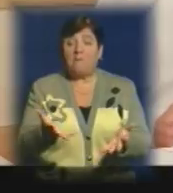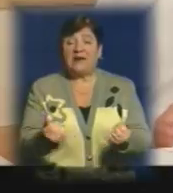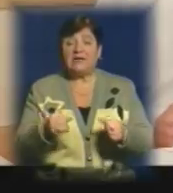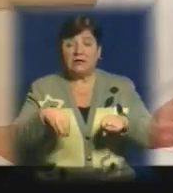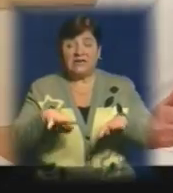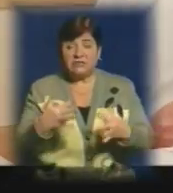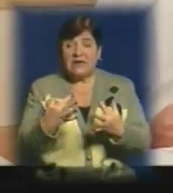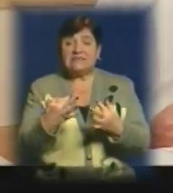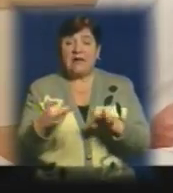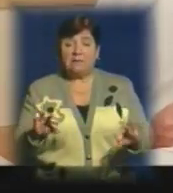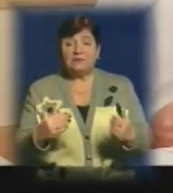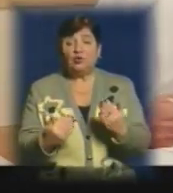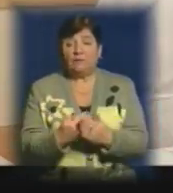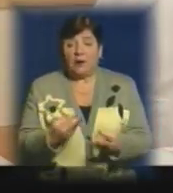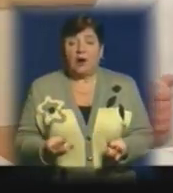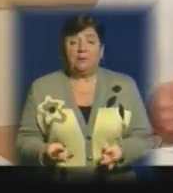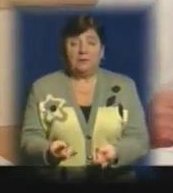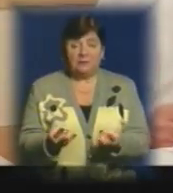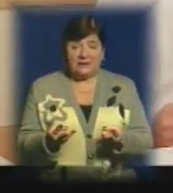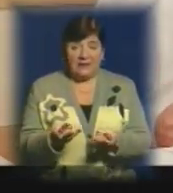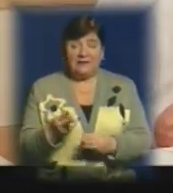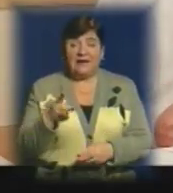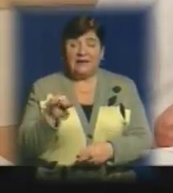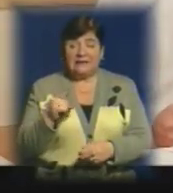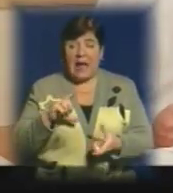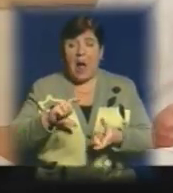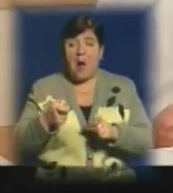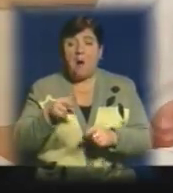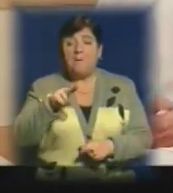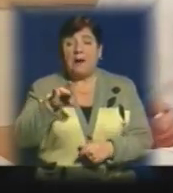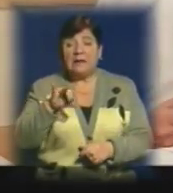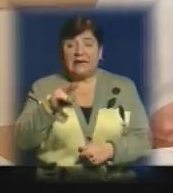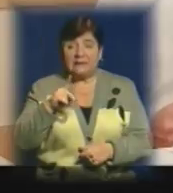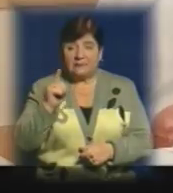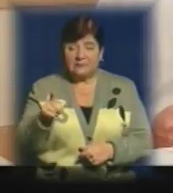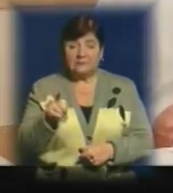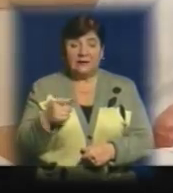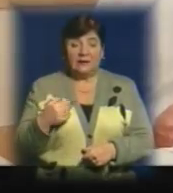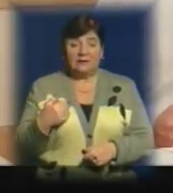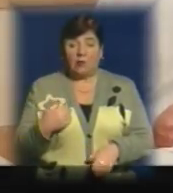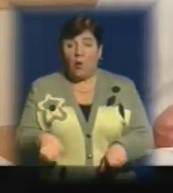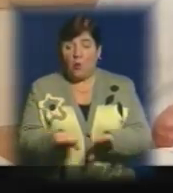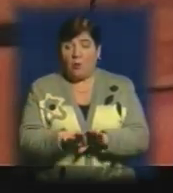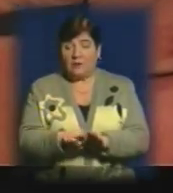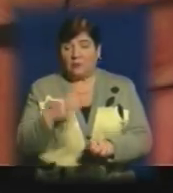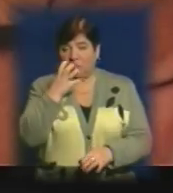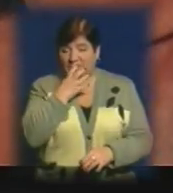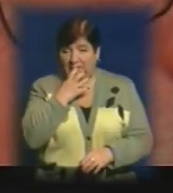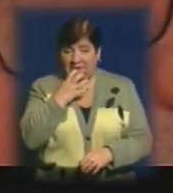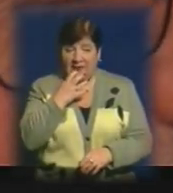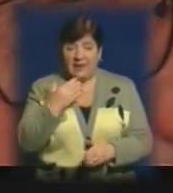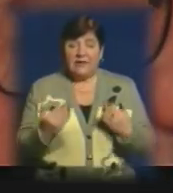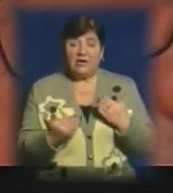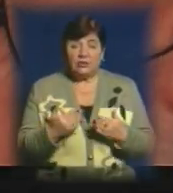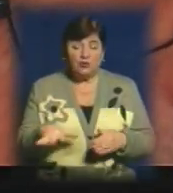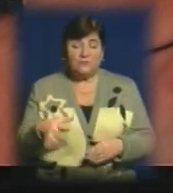запуск нової котельні на палетах на альтернативну, як для альтернативного отеплення. Якщо все,